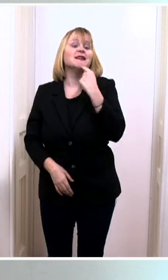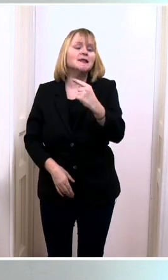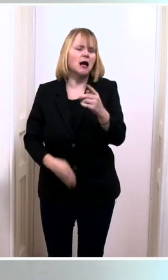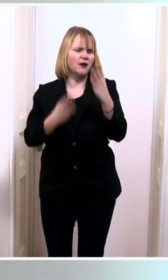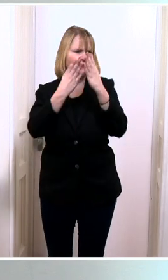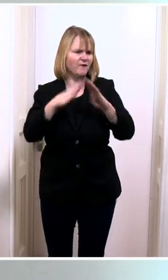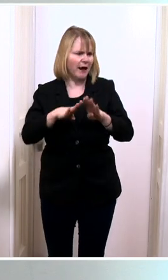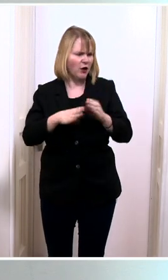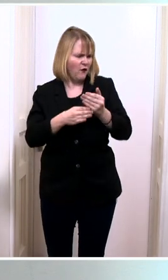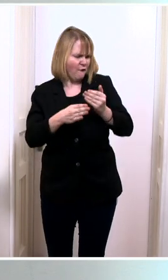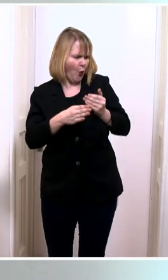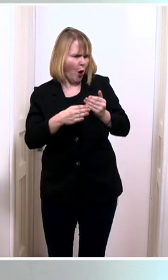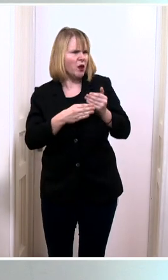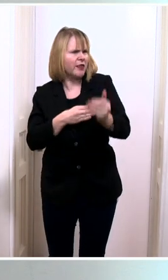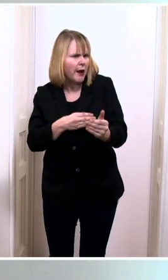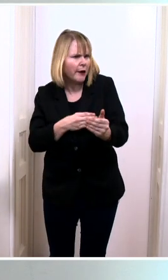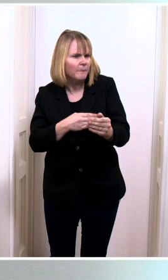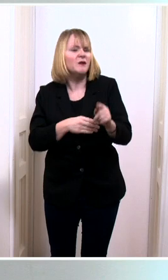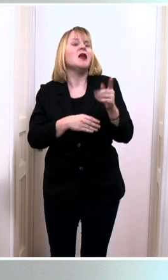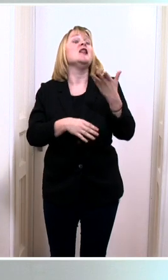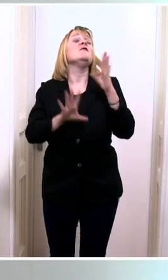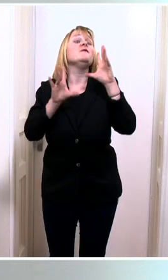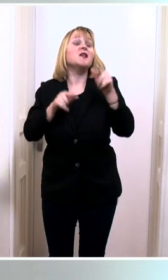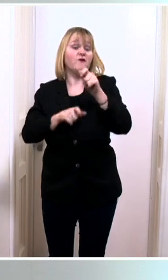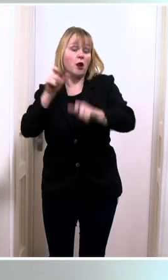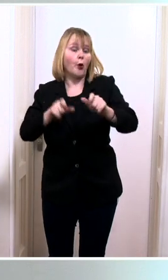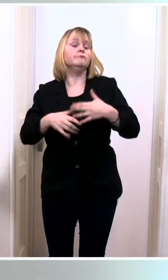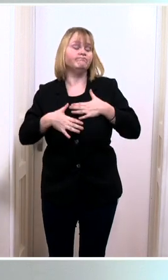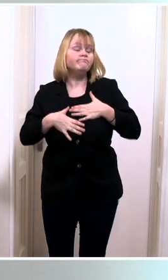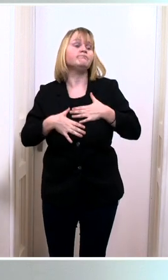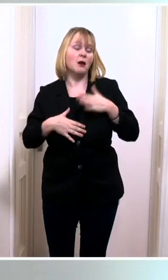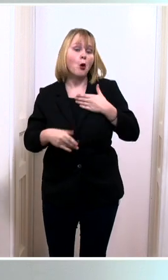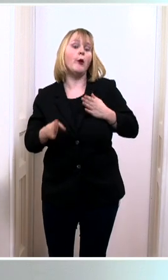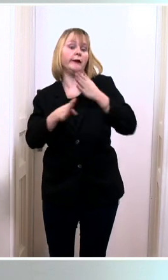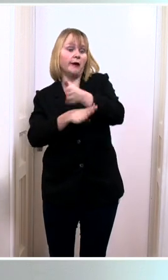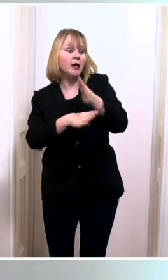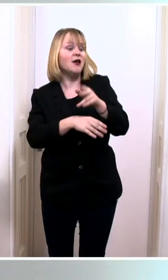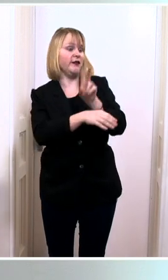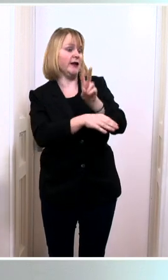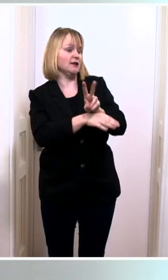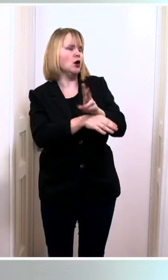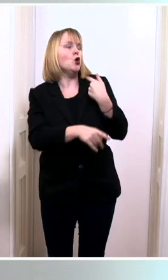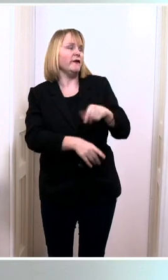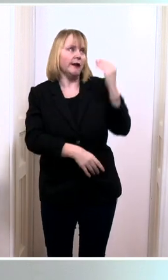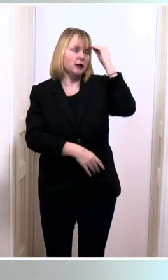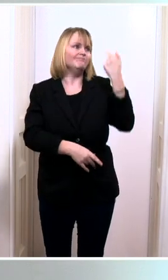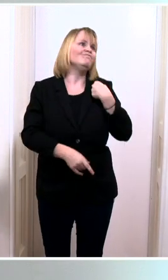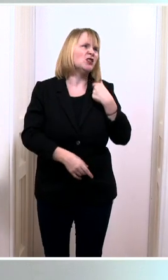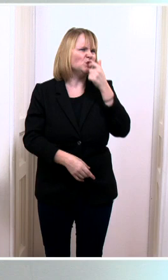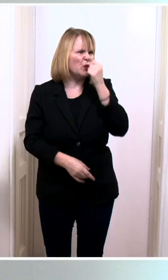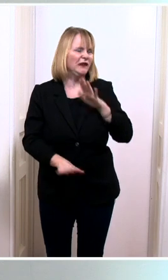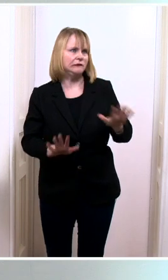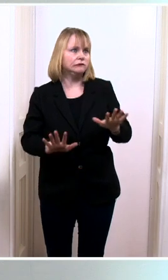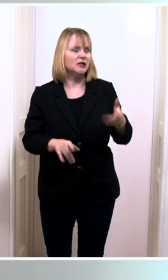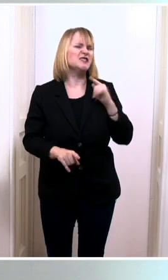gerade an Weihnachten doch relativ viele Leute testen ließen, weil sie vielleicht eben dachten, dass sie eben diesen Schnupfen doch noch